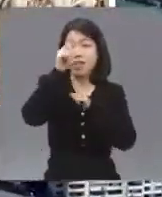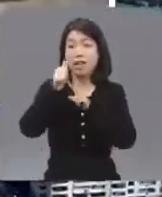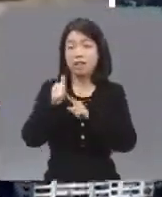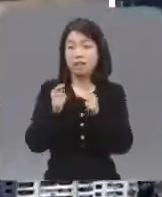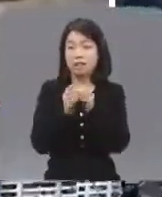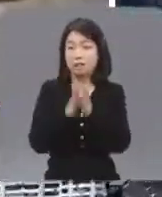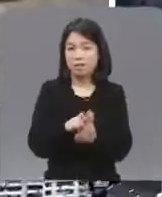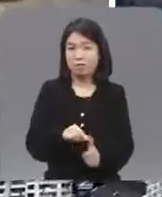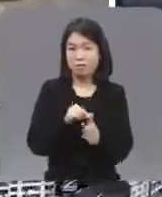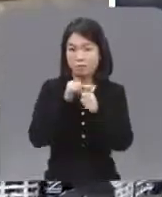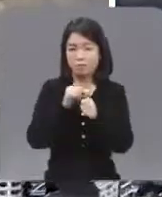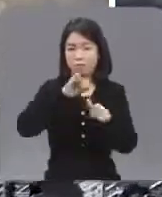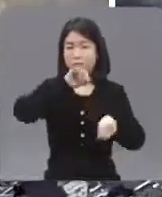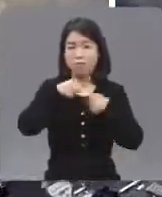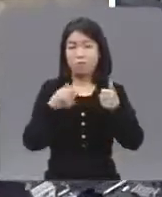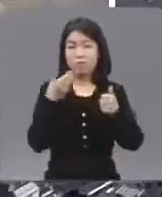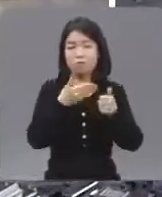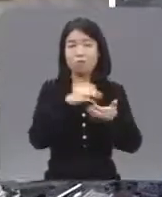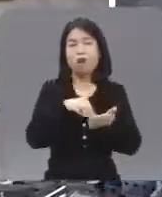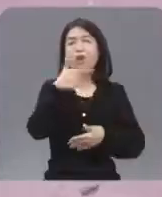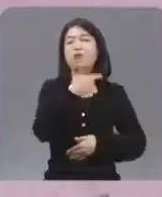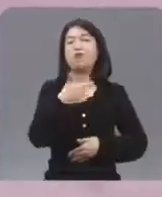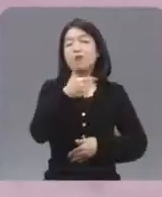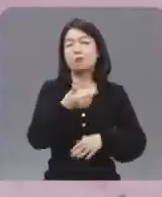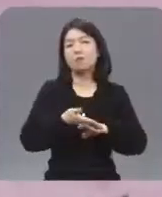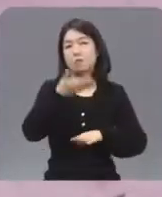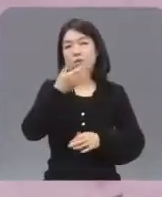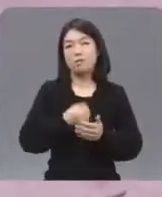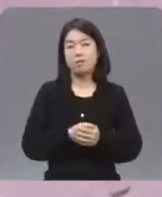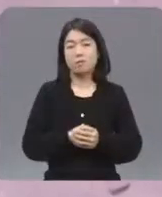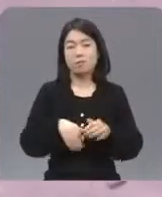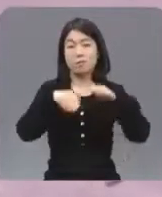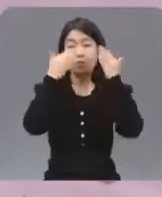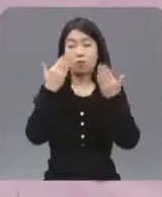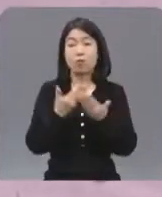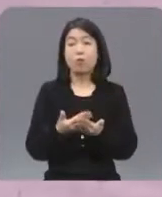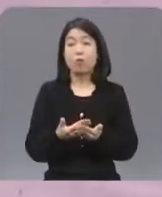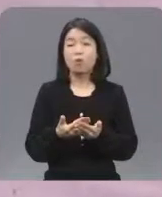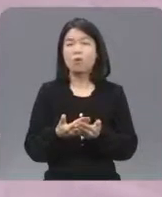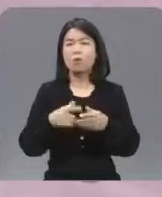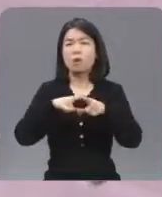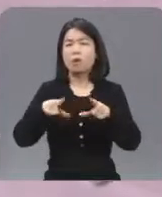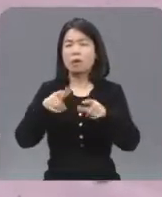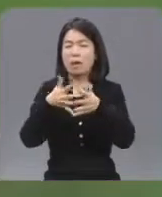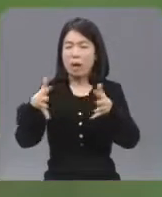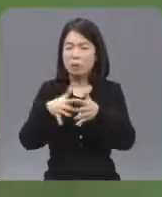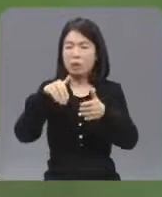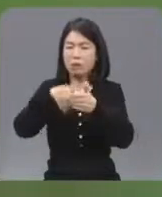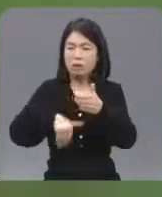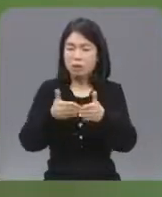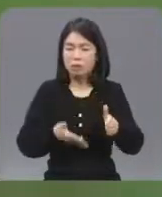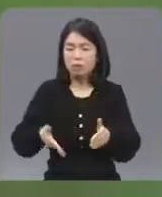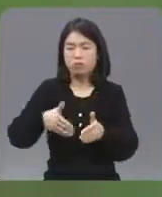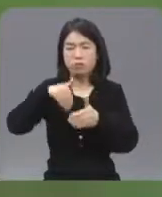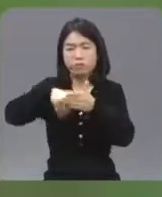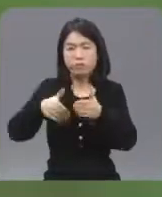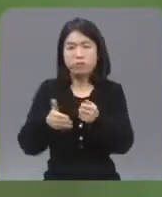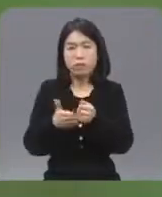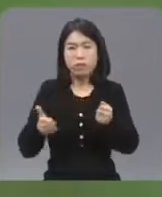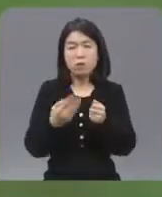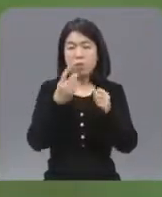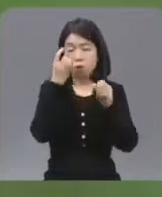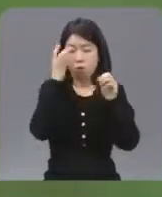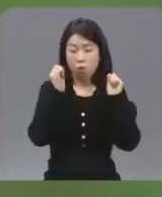손에서 생명을 구한 야생동물은 6천여 마리. 모두 인간의 택지 개발과 도로공사 등으로 기존 서식지를